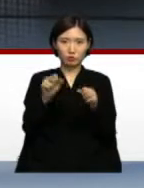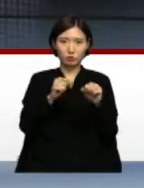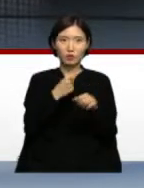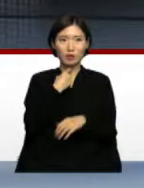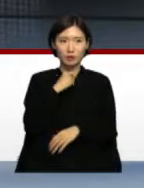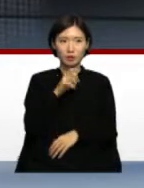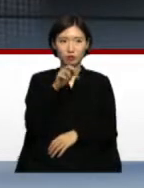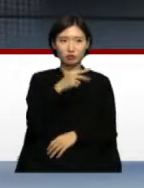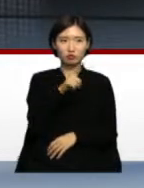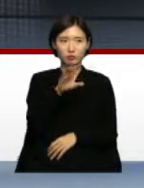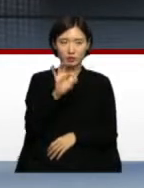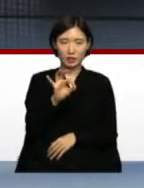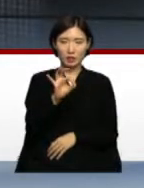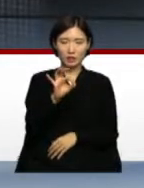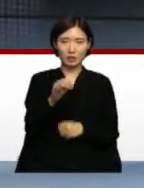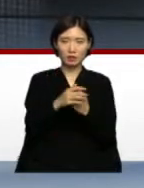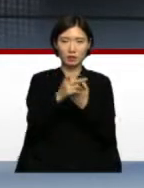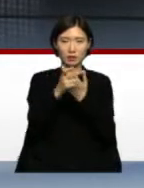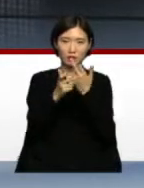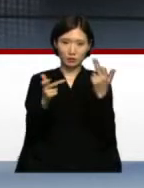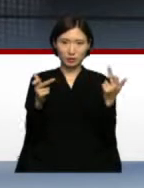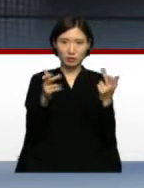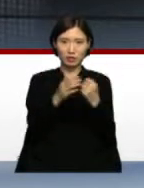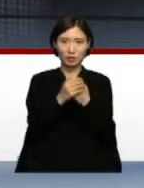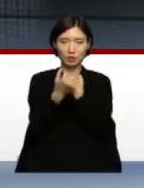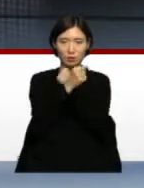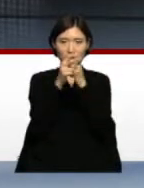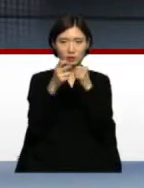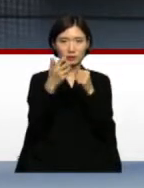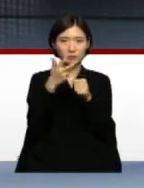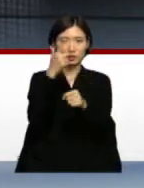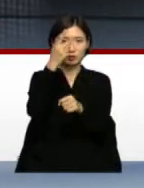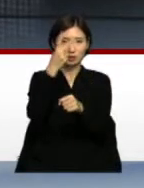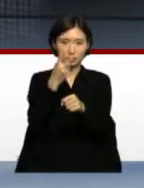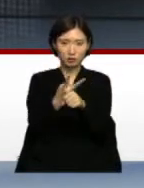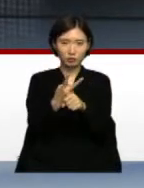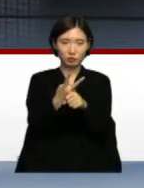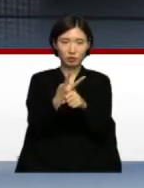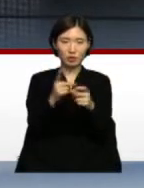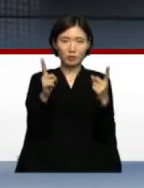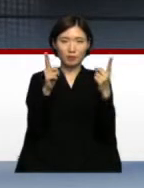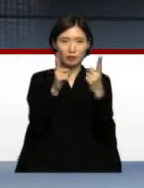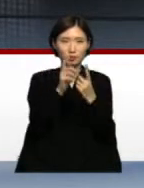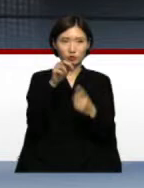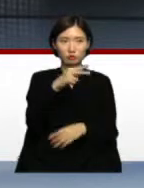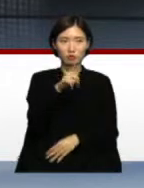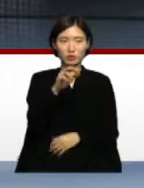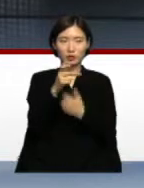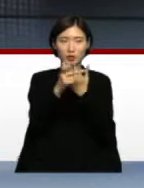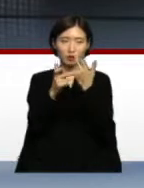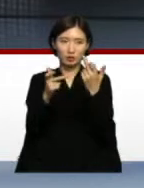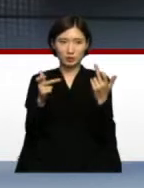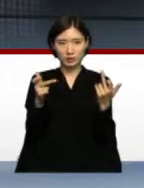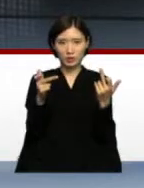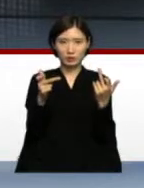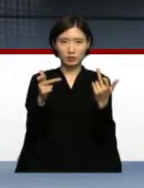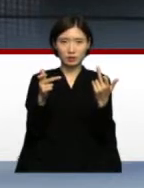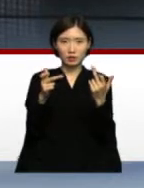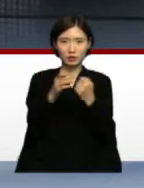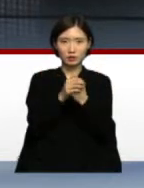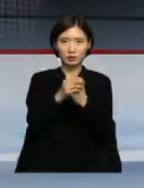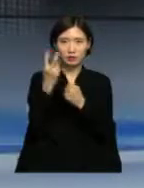선생과 그 형제들인데요. 광복 72주년을 맞아 우당 6형제의 이야기를 조명하기 위해 전시회가 열리고